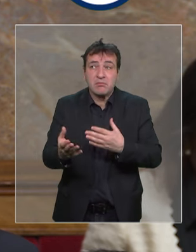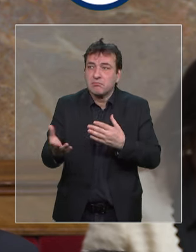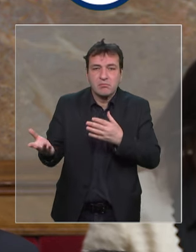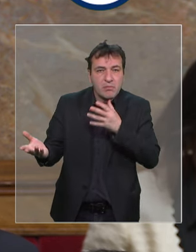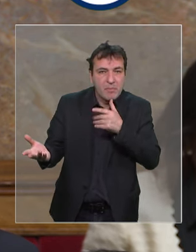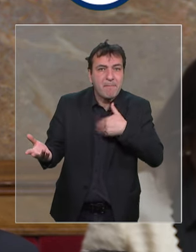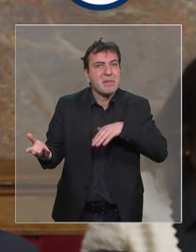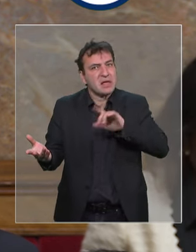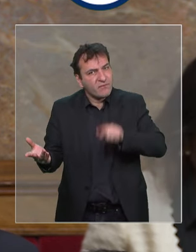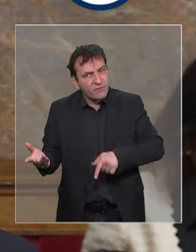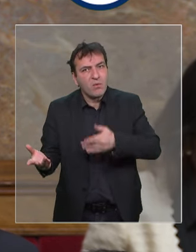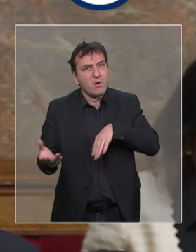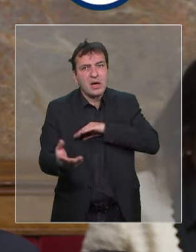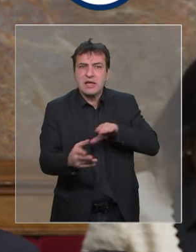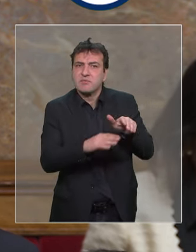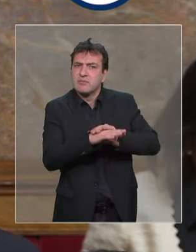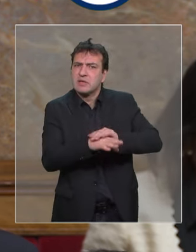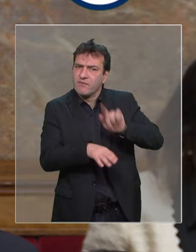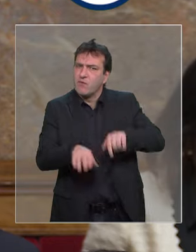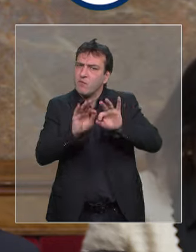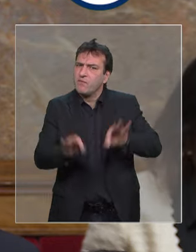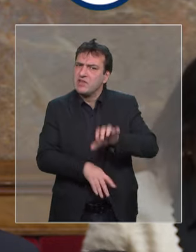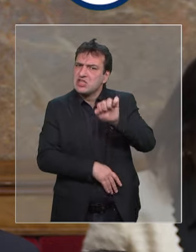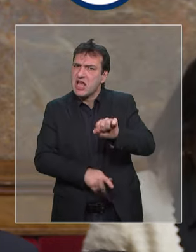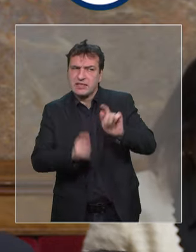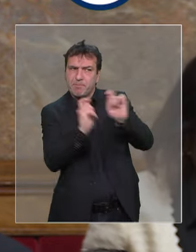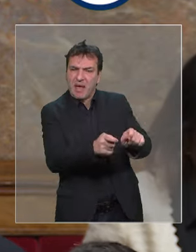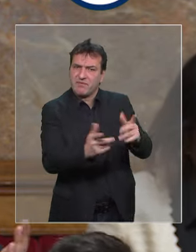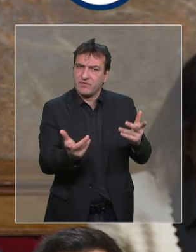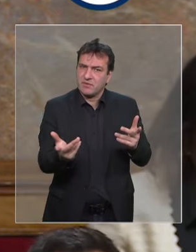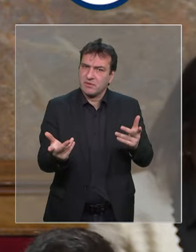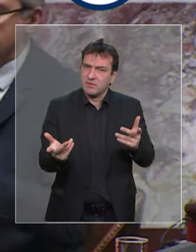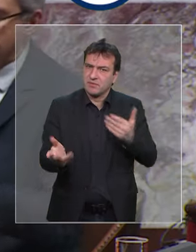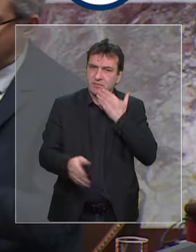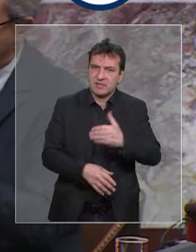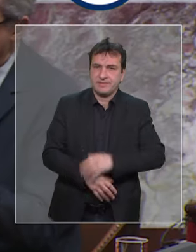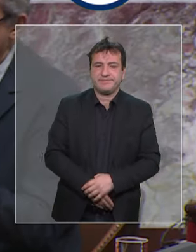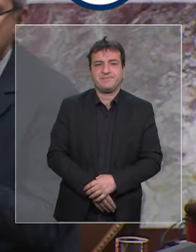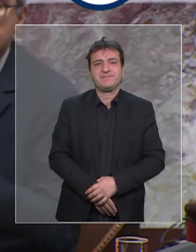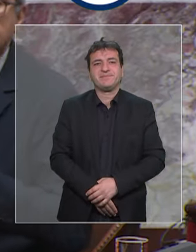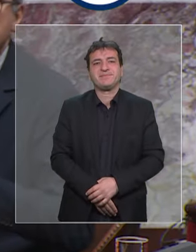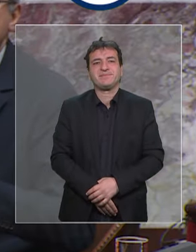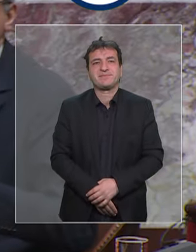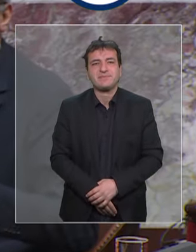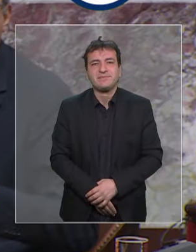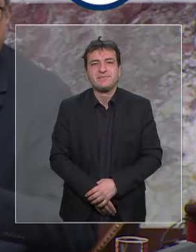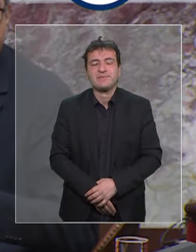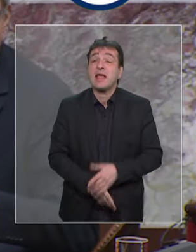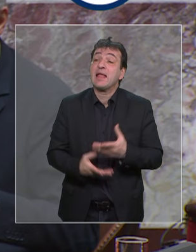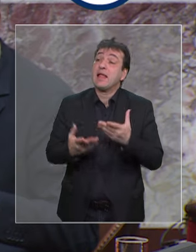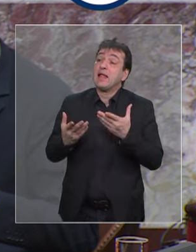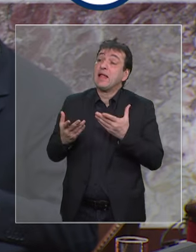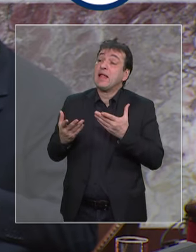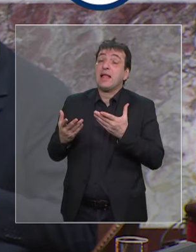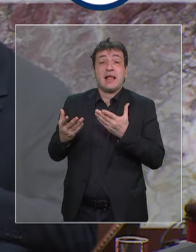politiques qui incitent à la violence soient désormais fichés S? Je Merci vous remercie. Beaucoup. Merci beaucoup, mon cher collègue. La parole est à